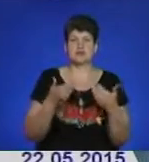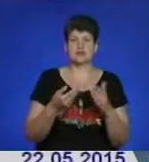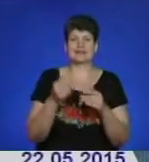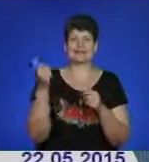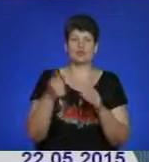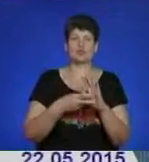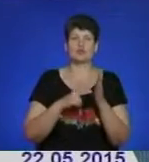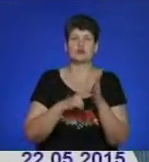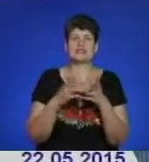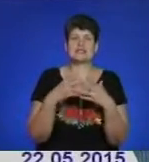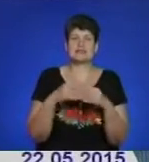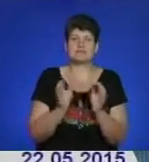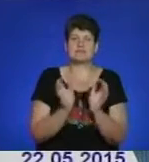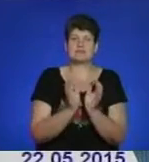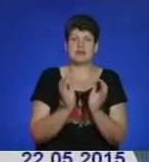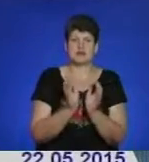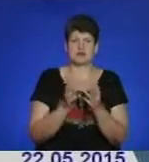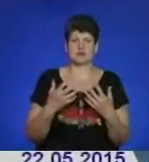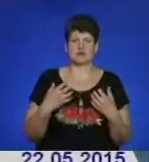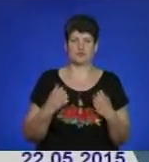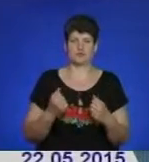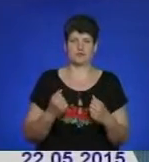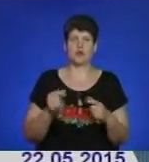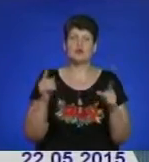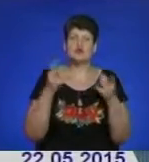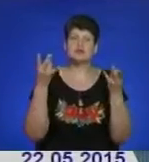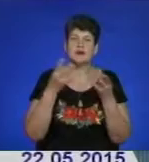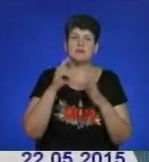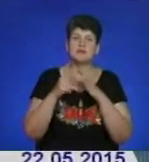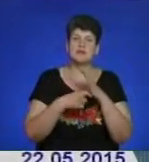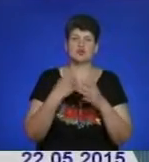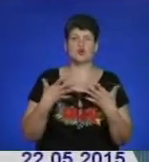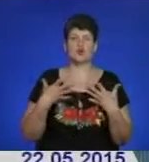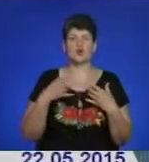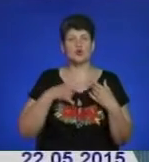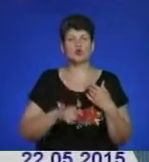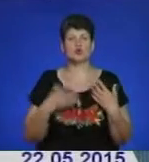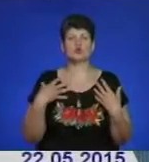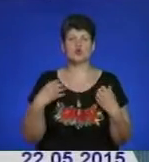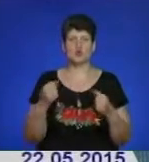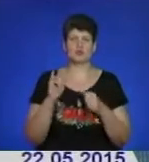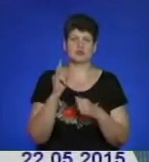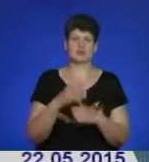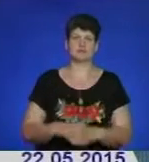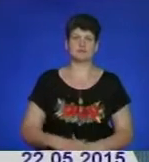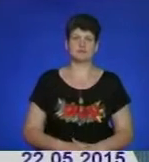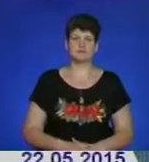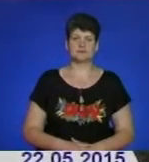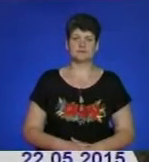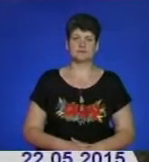сім'ї та збереження репродуктивного здоров'я. Що треба знати, щоб народити здорову дитину, дізнавалася Валентина